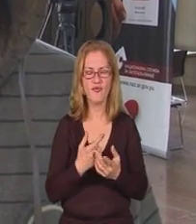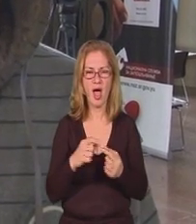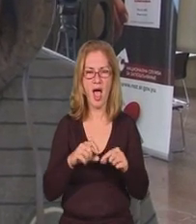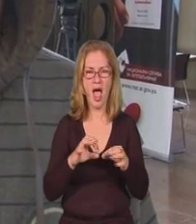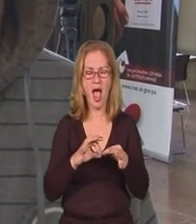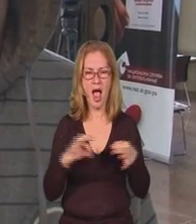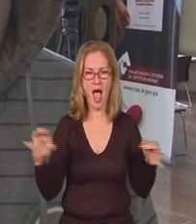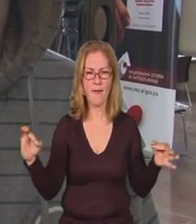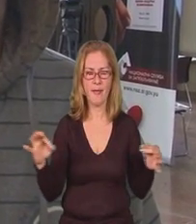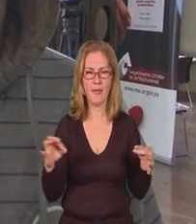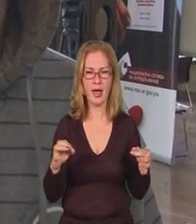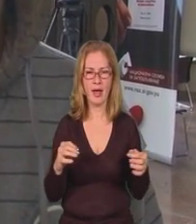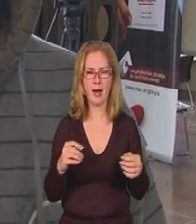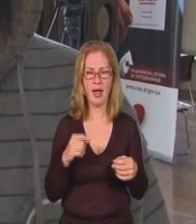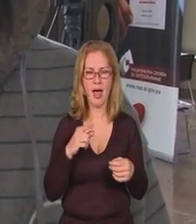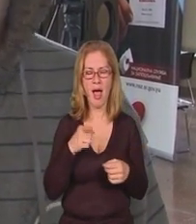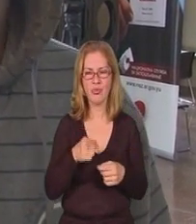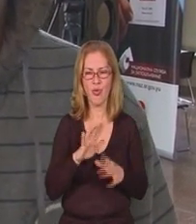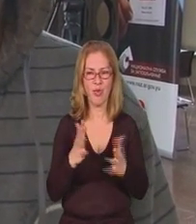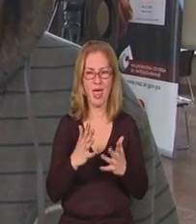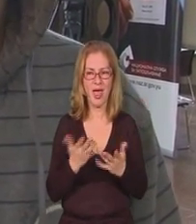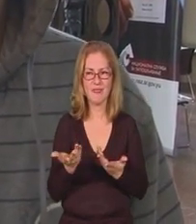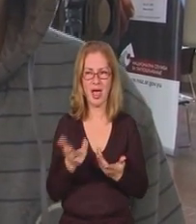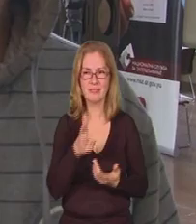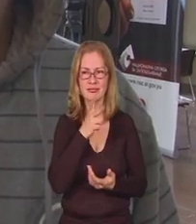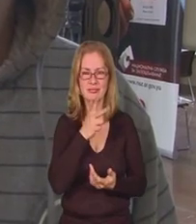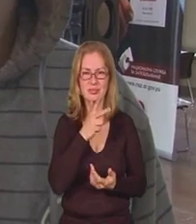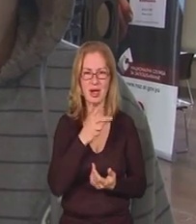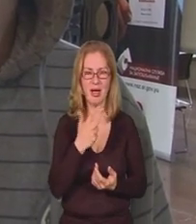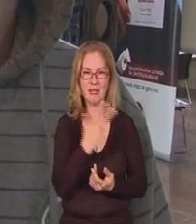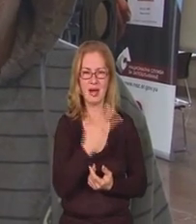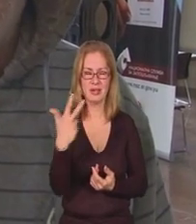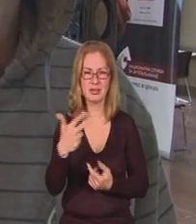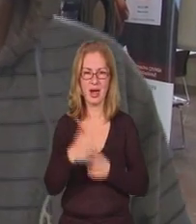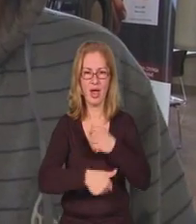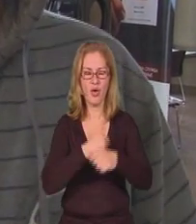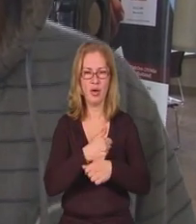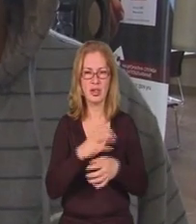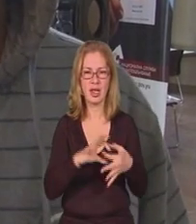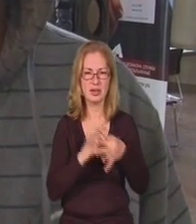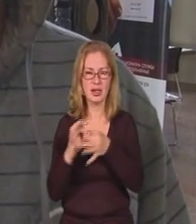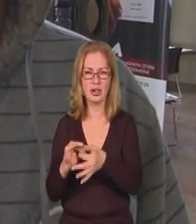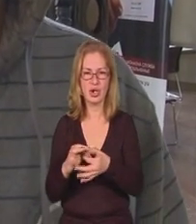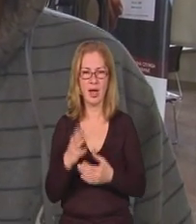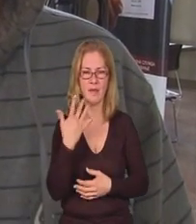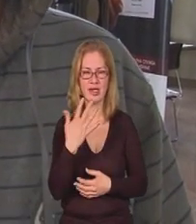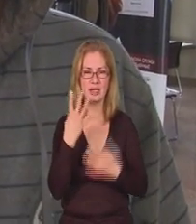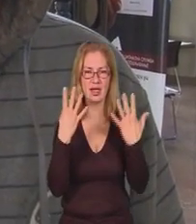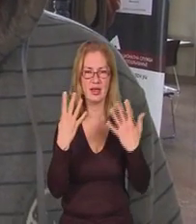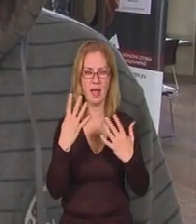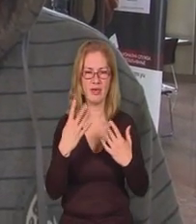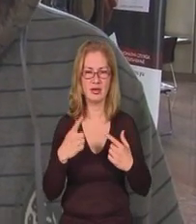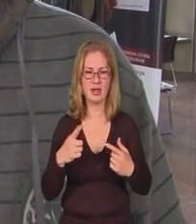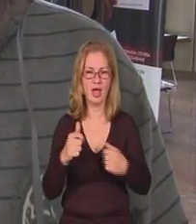Kabelu, kao metalougužara, toga nema. 33 godine staža,